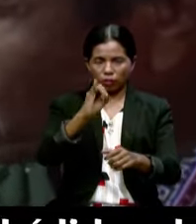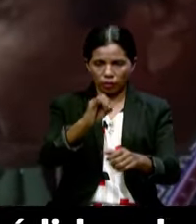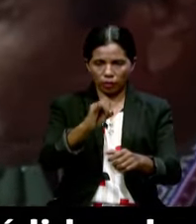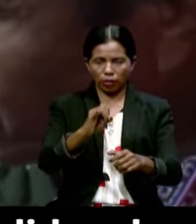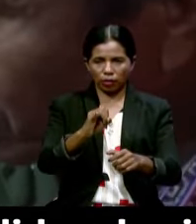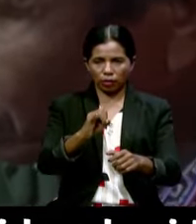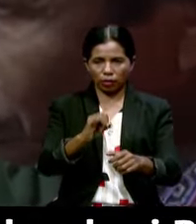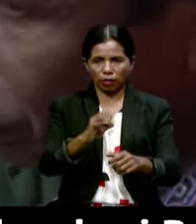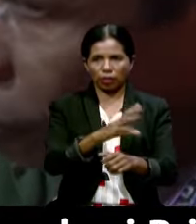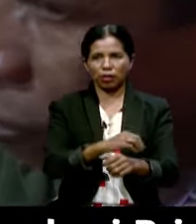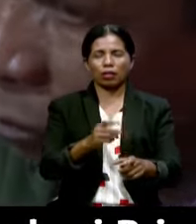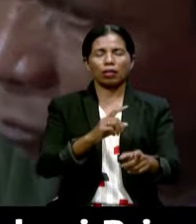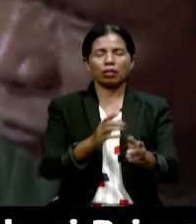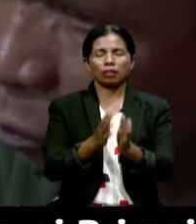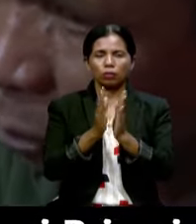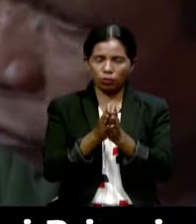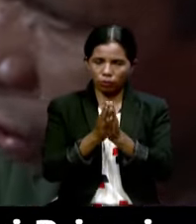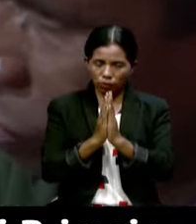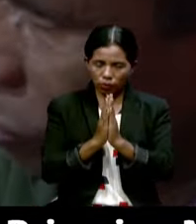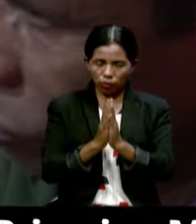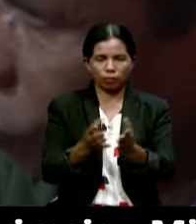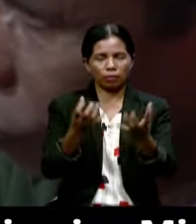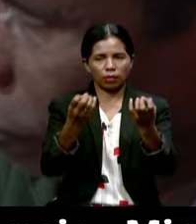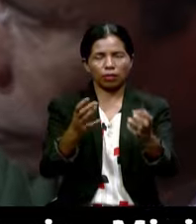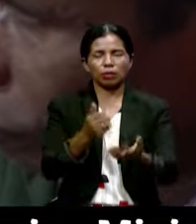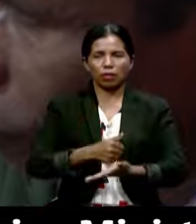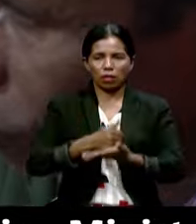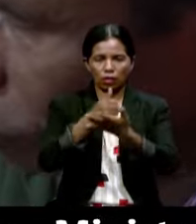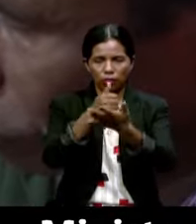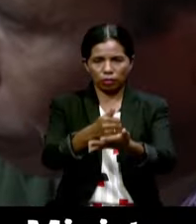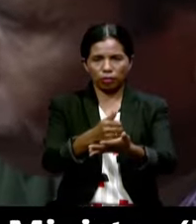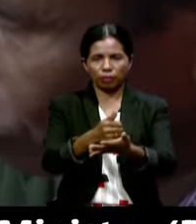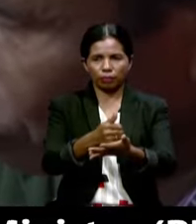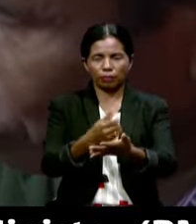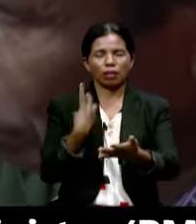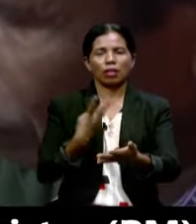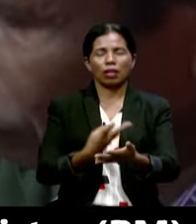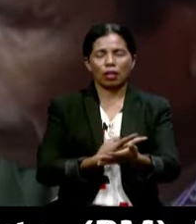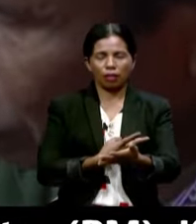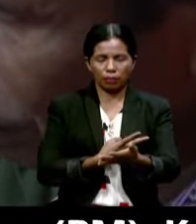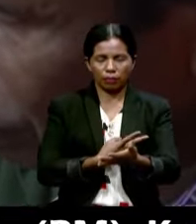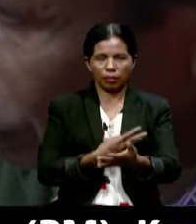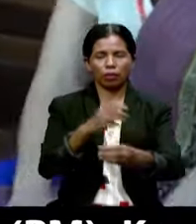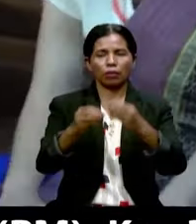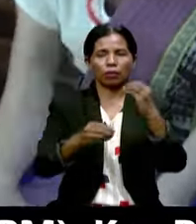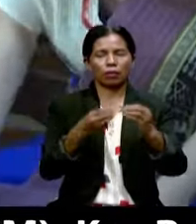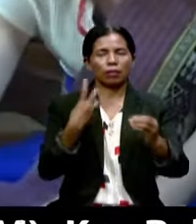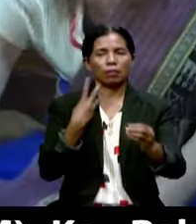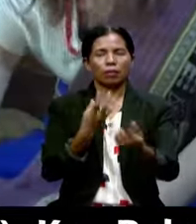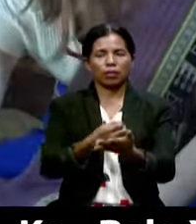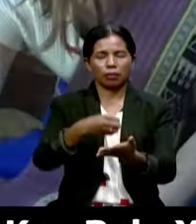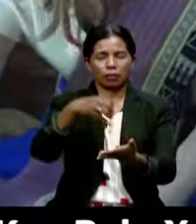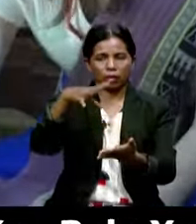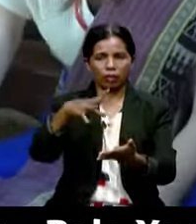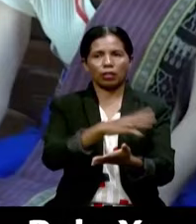Nabe hamaruhan maka asliu. Atu nabe azuda. Ami ne tikba kono ba amne riku soi ida